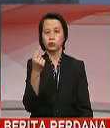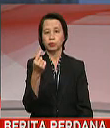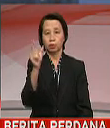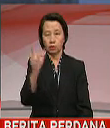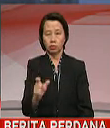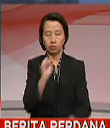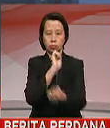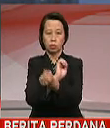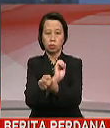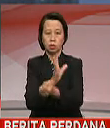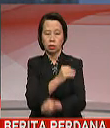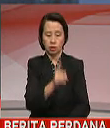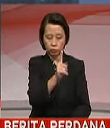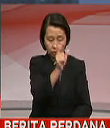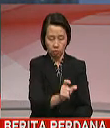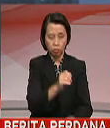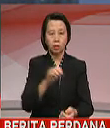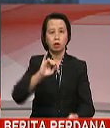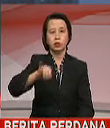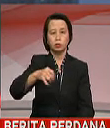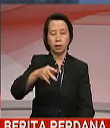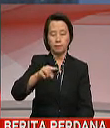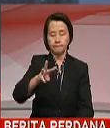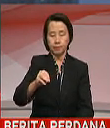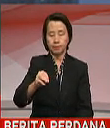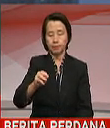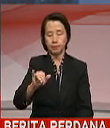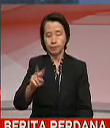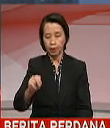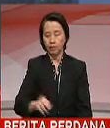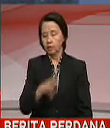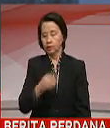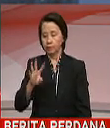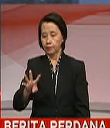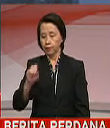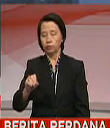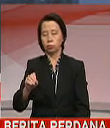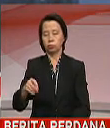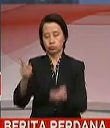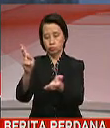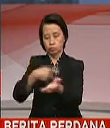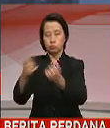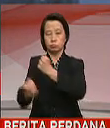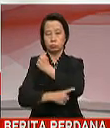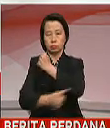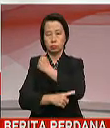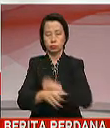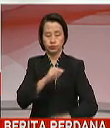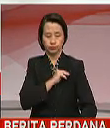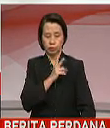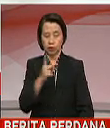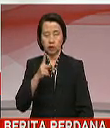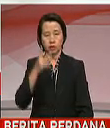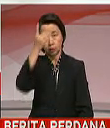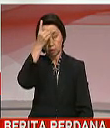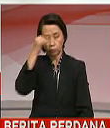individu direman dan seorang lagi dijamin manakala 40 individu dikenakan kompaun menerusi kenyataan media menteri kanan keselamatan